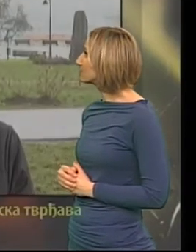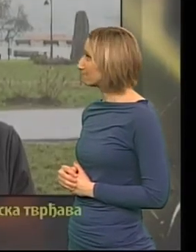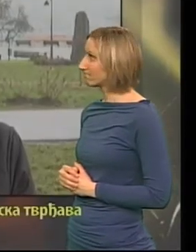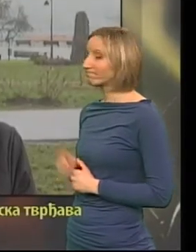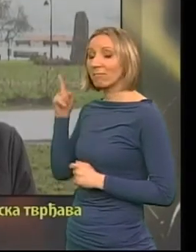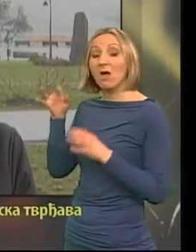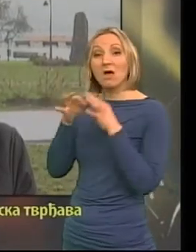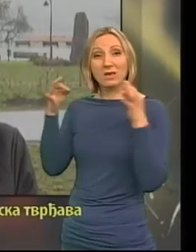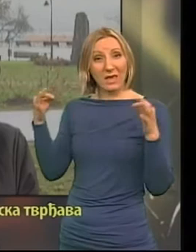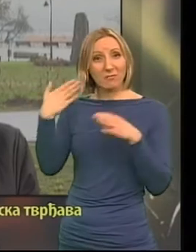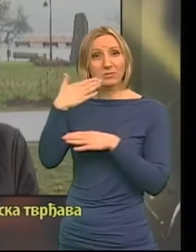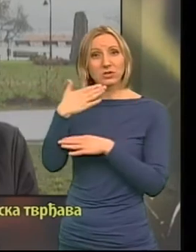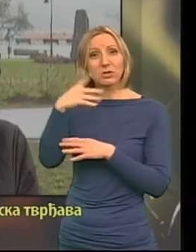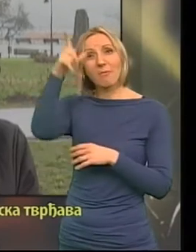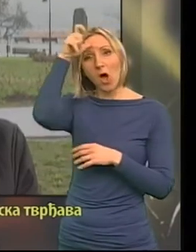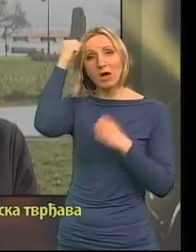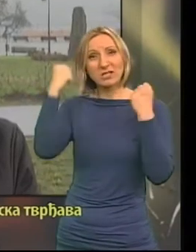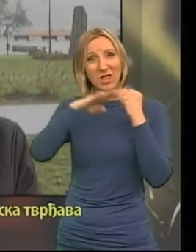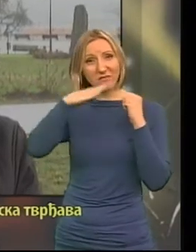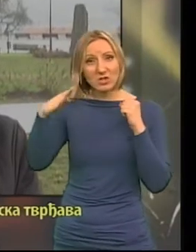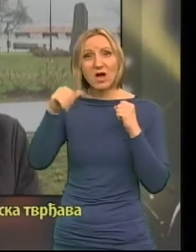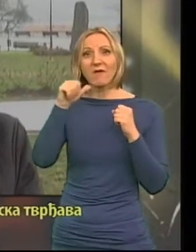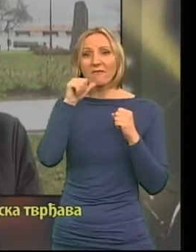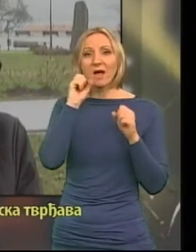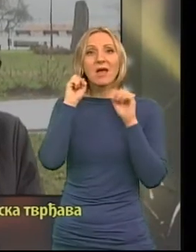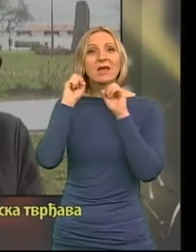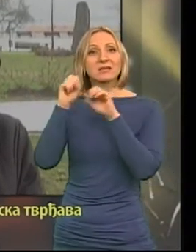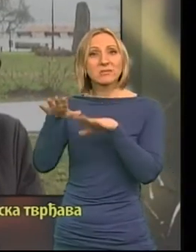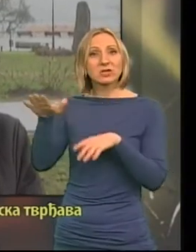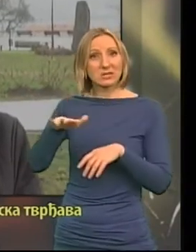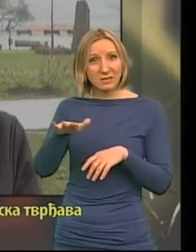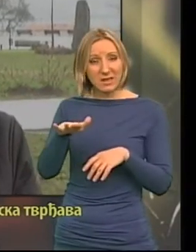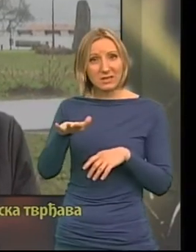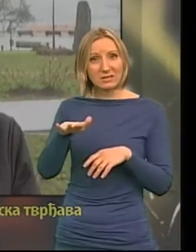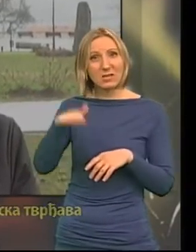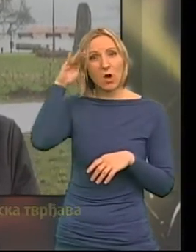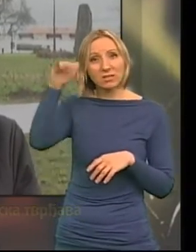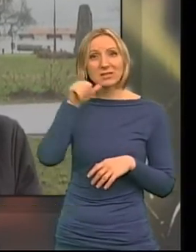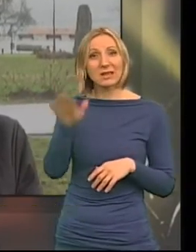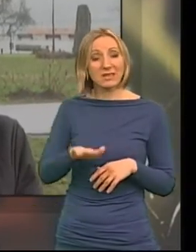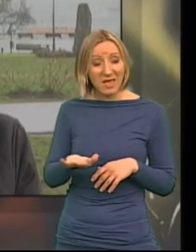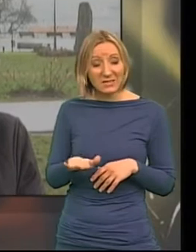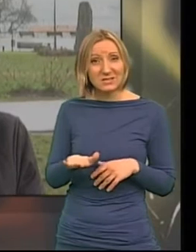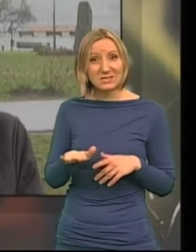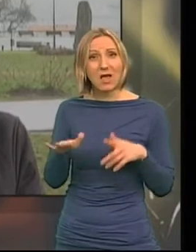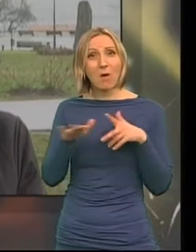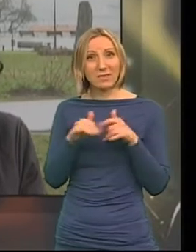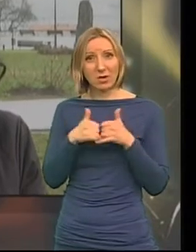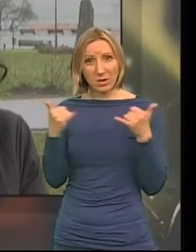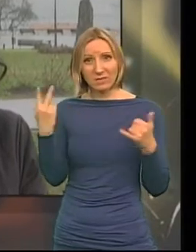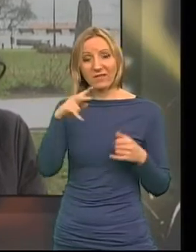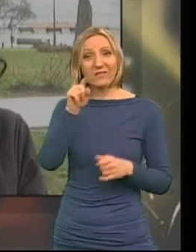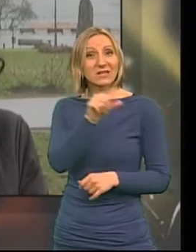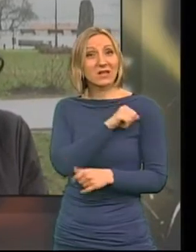Javno preduzeće Beogradska tvrđava i Centar za smeštaj dece i odraslih ometenih u razvoju Dnevni boravak Stari grad 2012.